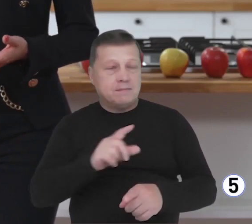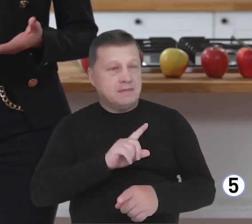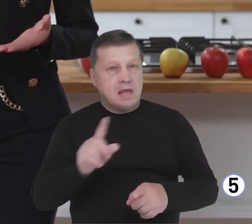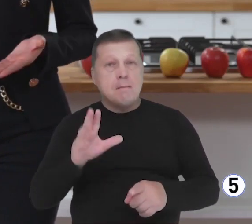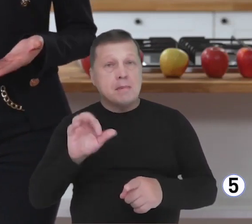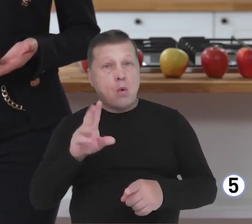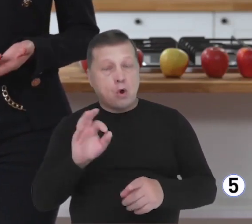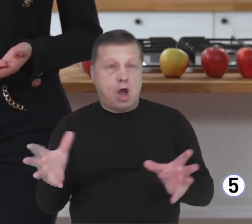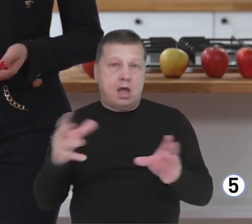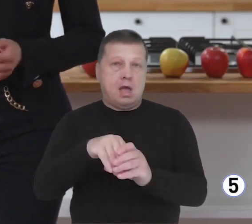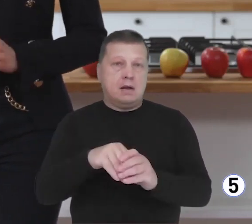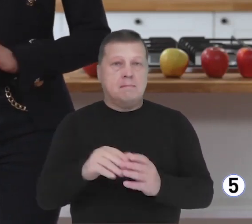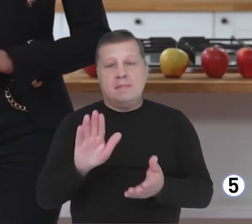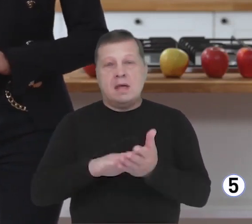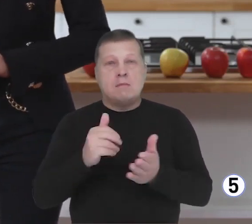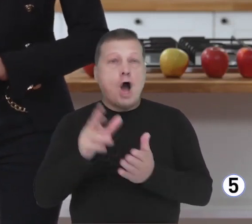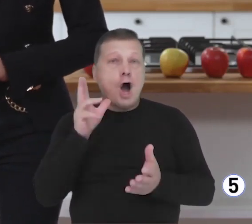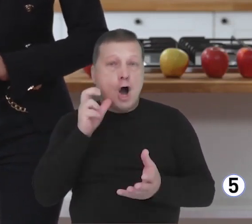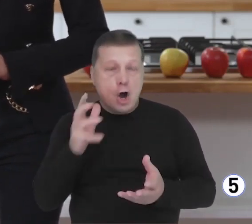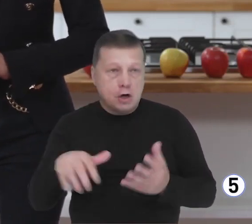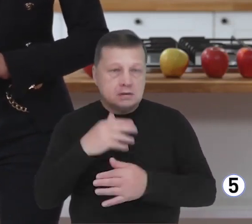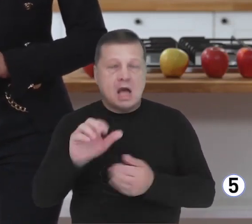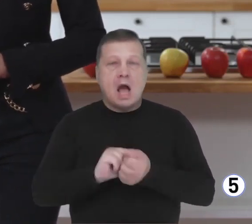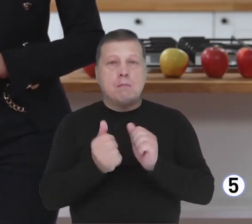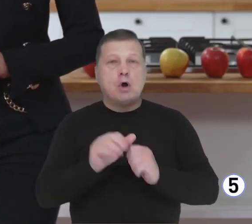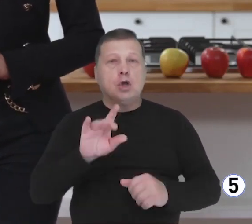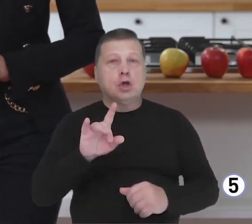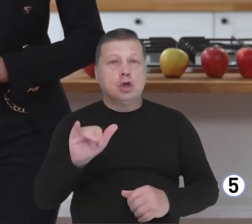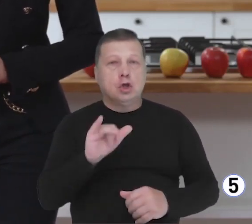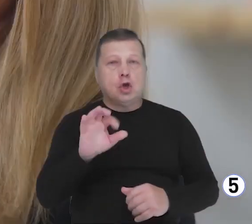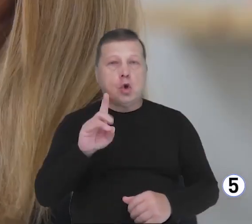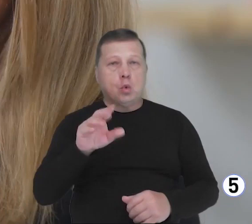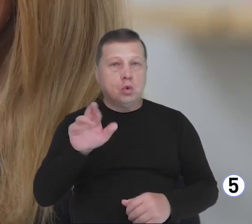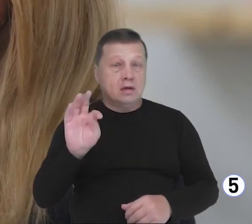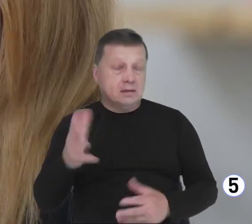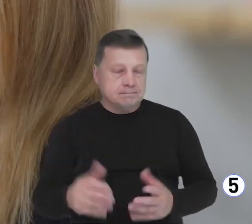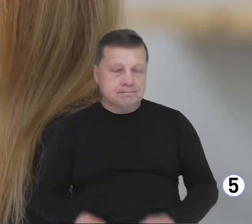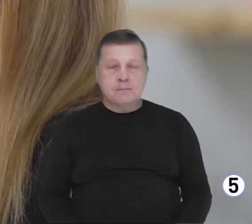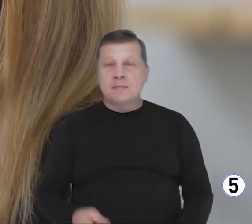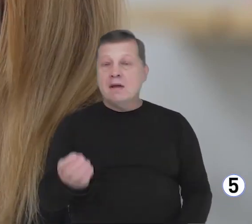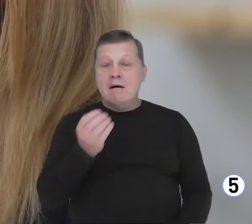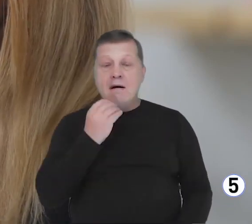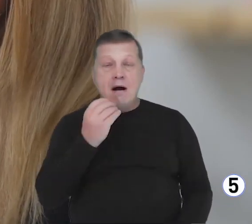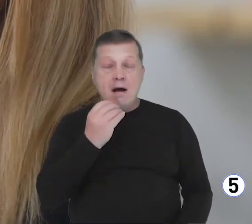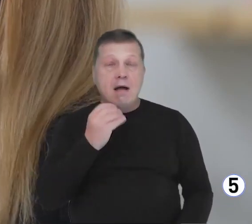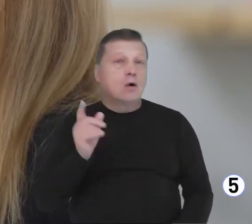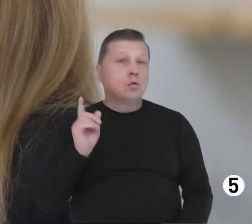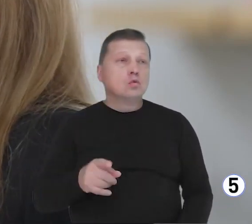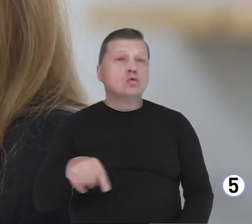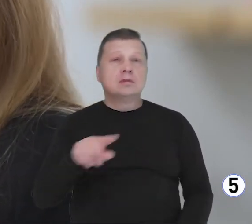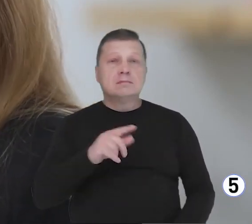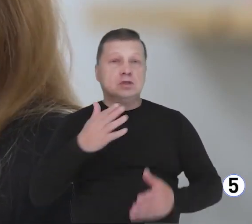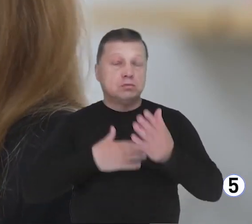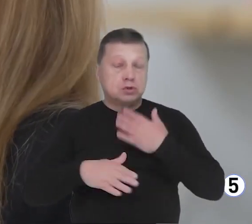zawsze łączmy je z jakimś źródłem białka, na przykład z garścią orzechów albo z jogurtem. Nasza dieta powinna być dla